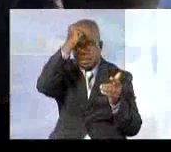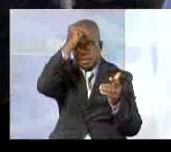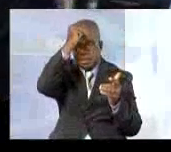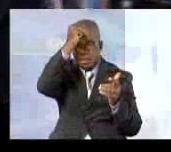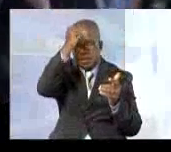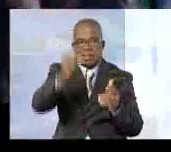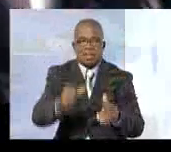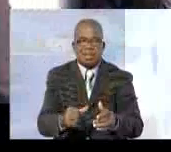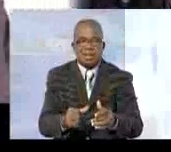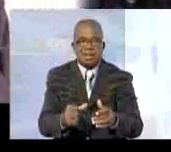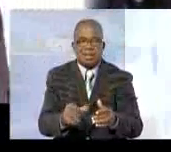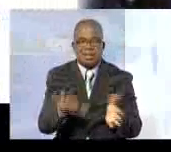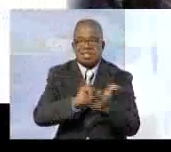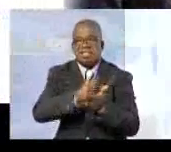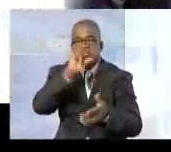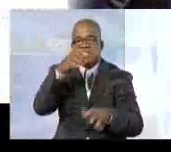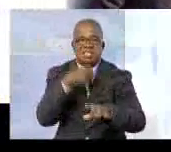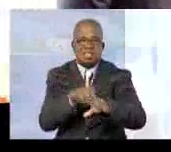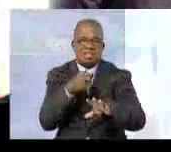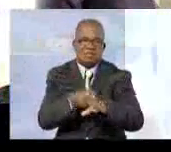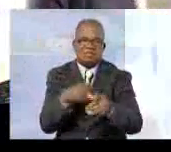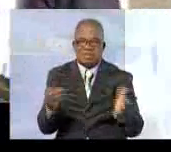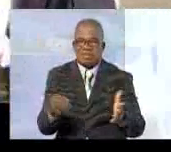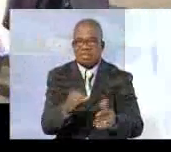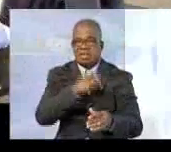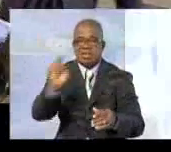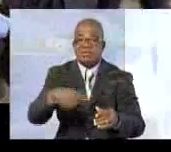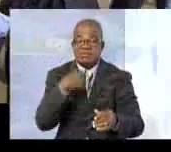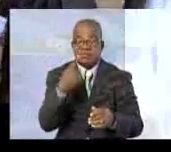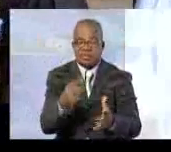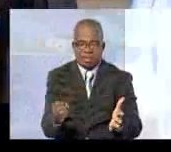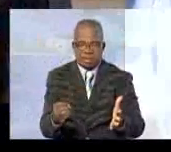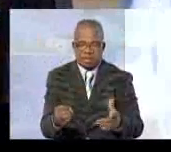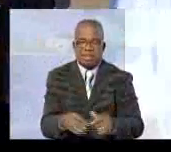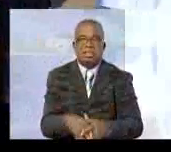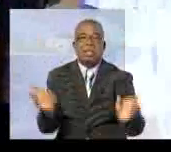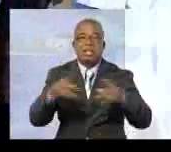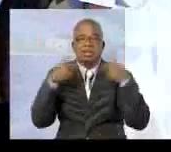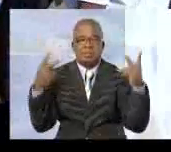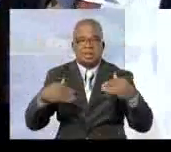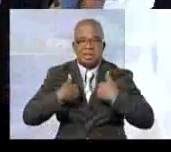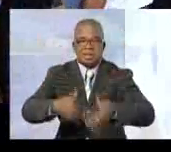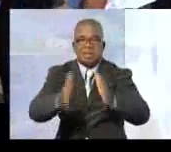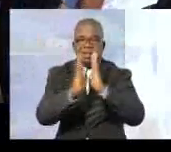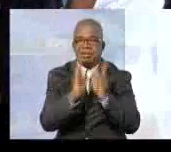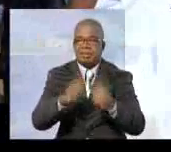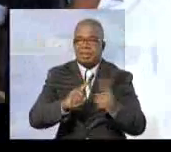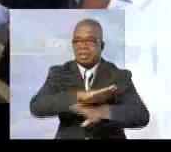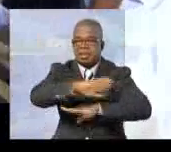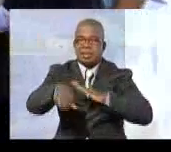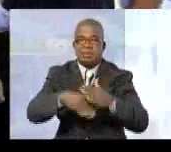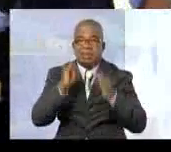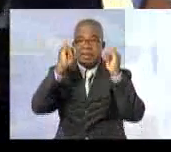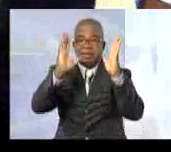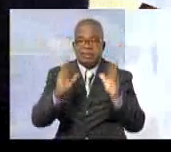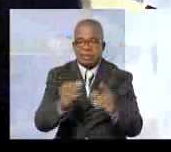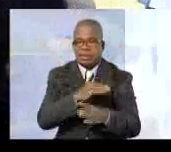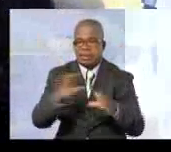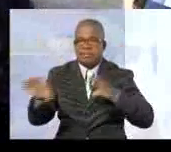requiem, Mgr Jean-Pierre Coutouin, archevêque d'Abidjan, a invité à la réconciliation pour laquelle le défunt a toujours